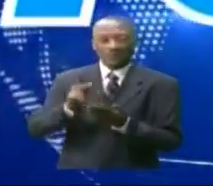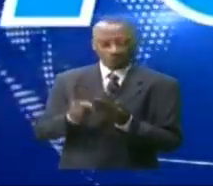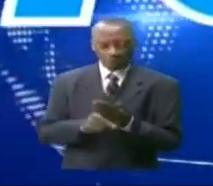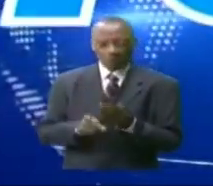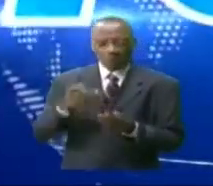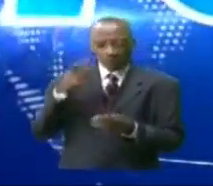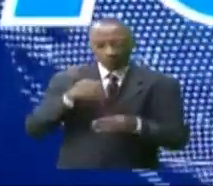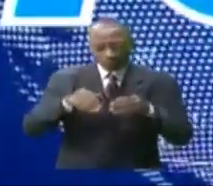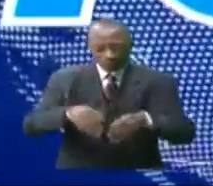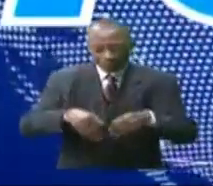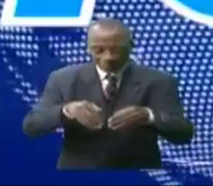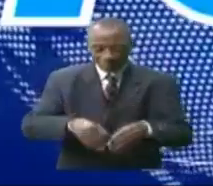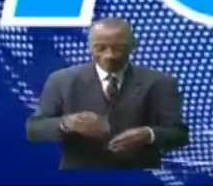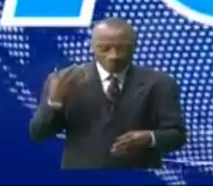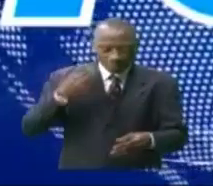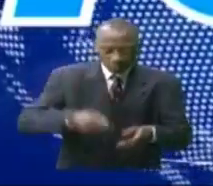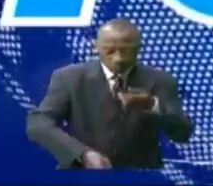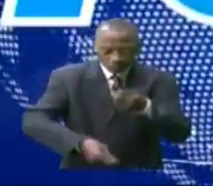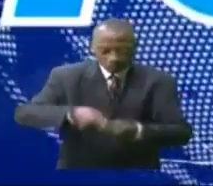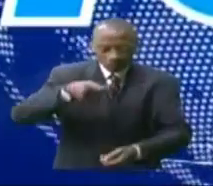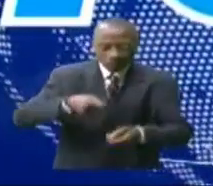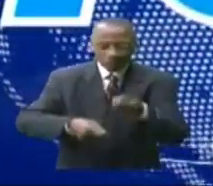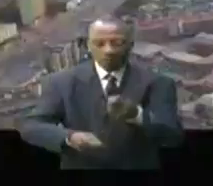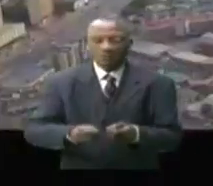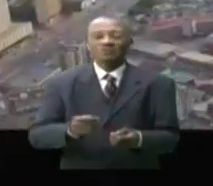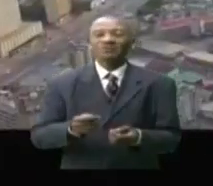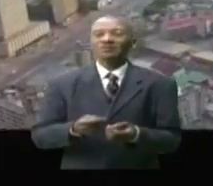aider la population de ces coins de la capitale. Chimandodo.